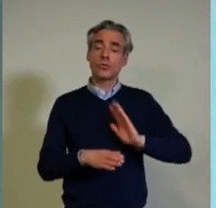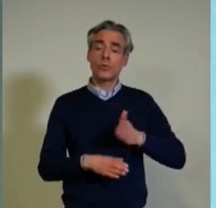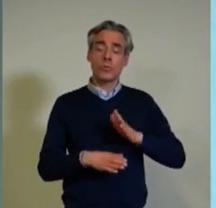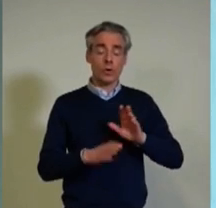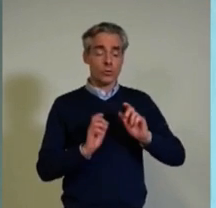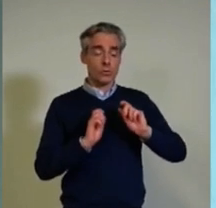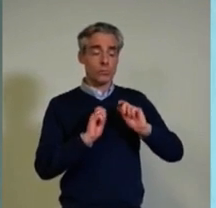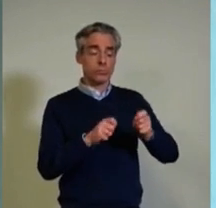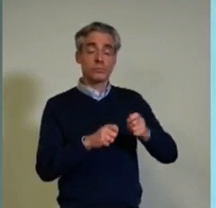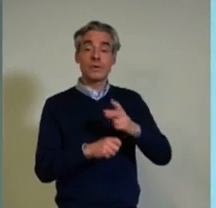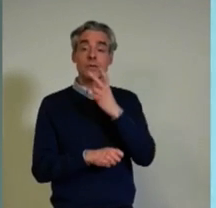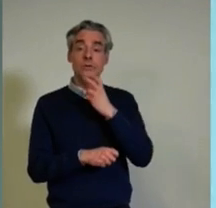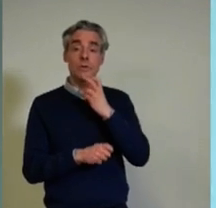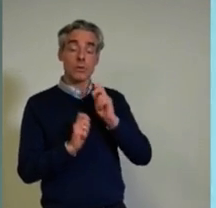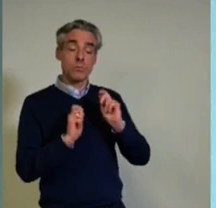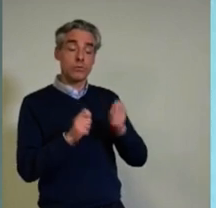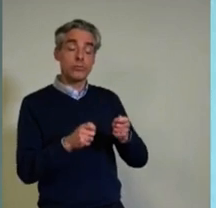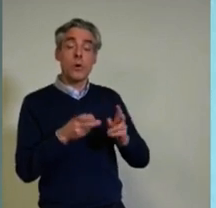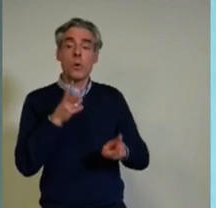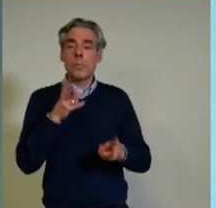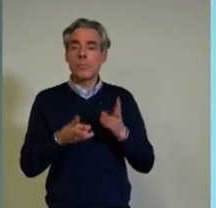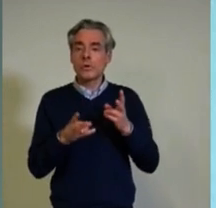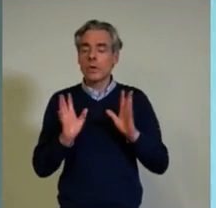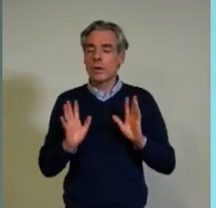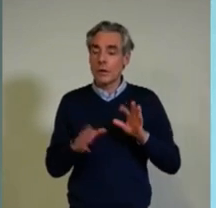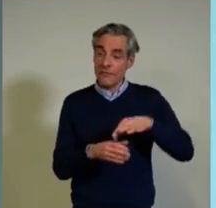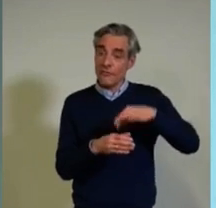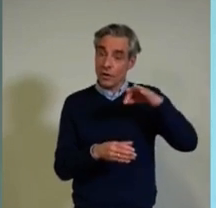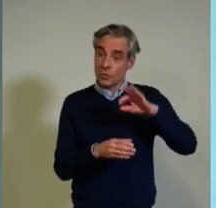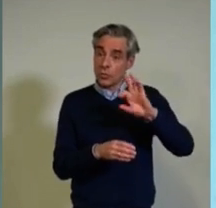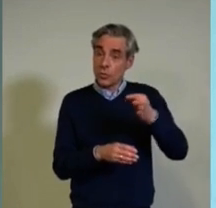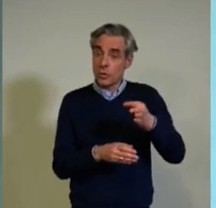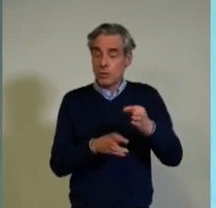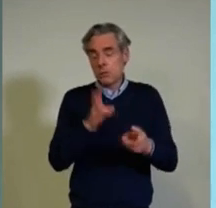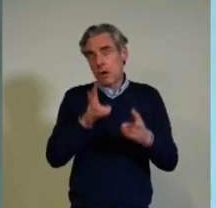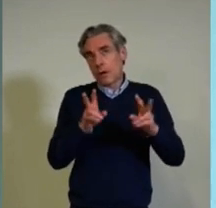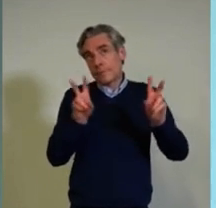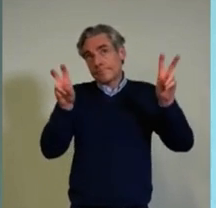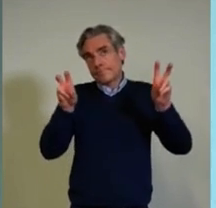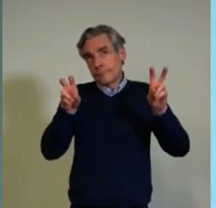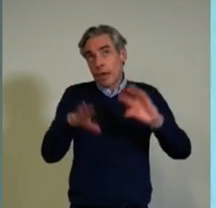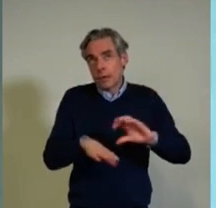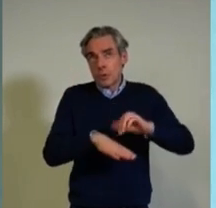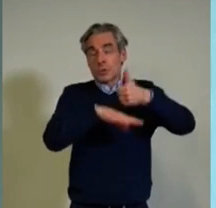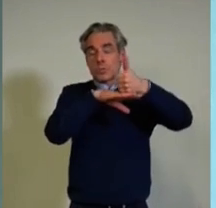nos concitoyens, on peut imaginer d'une forme de